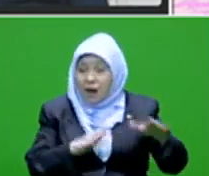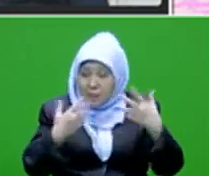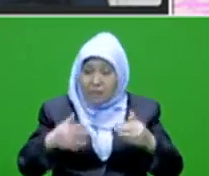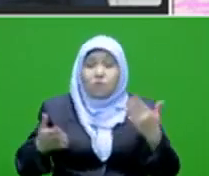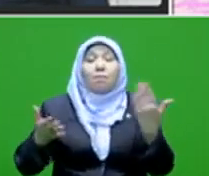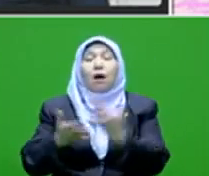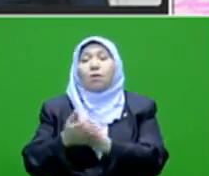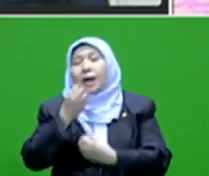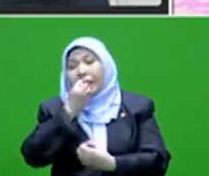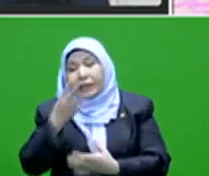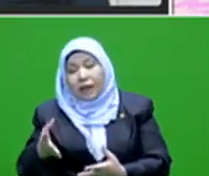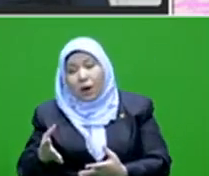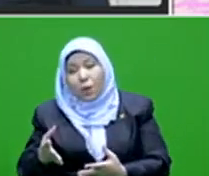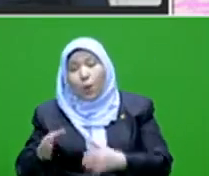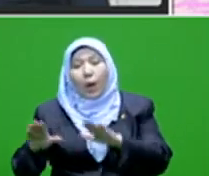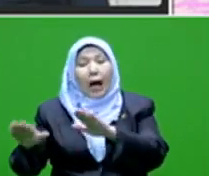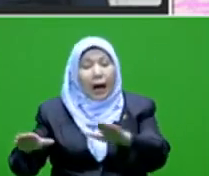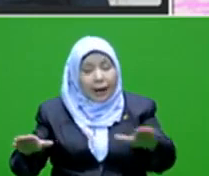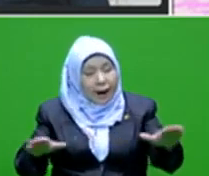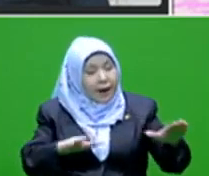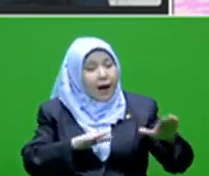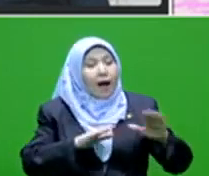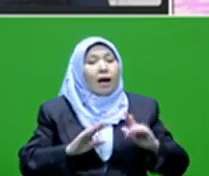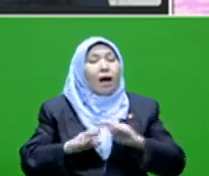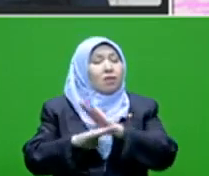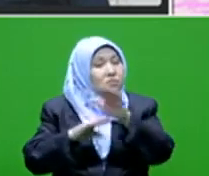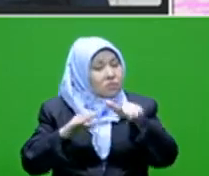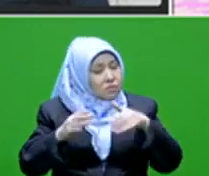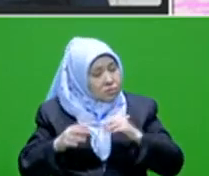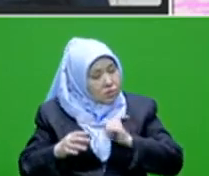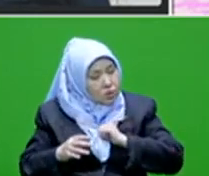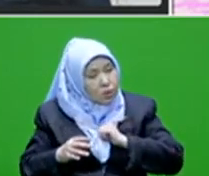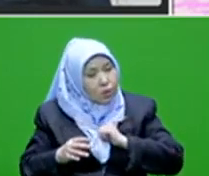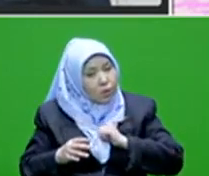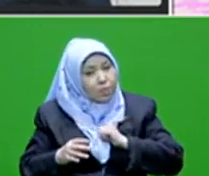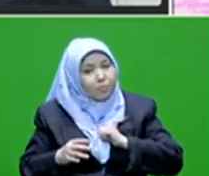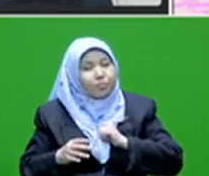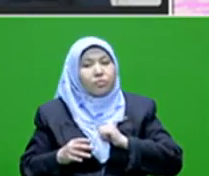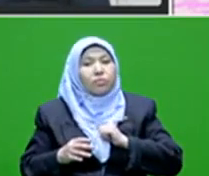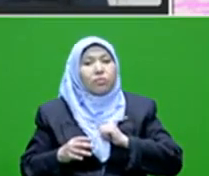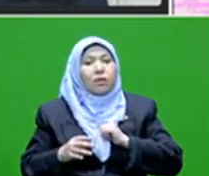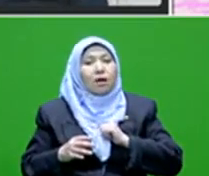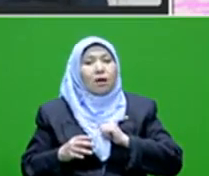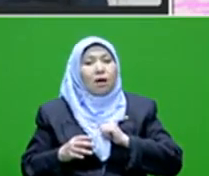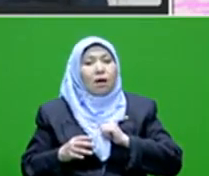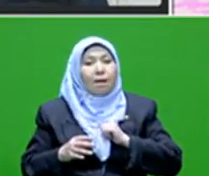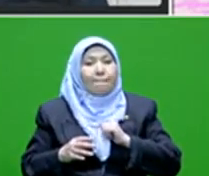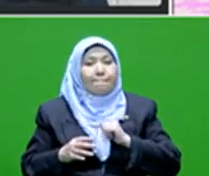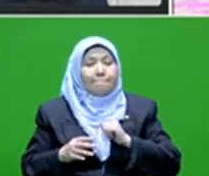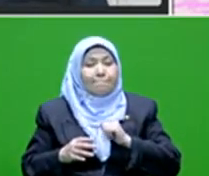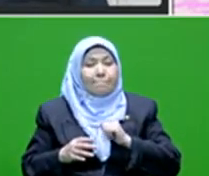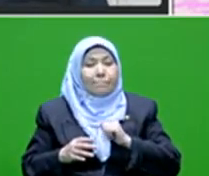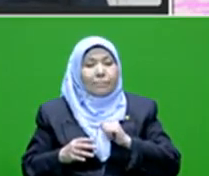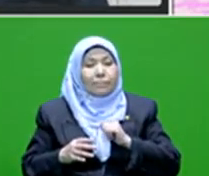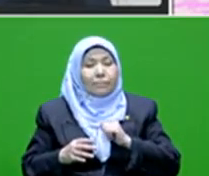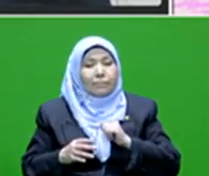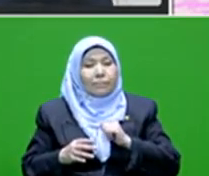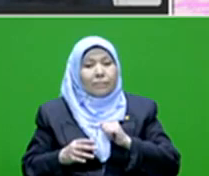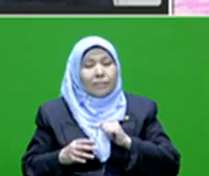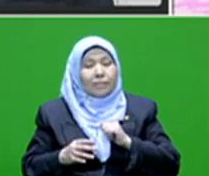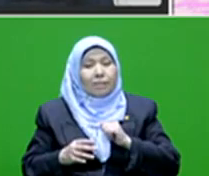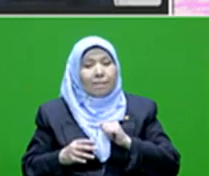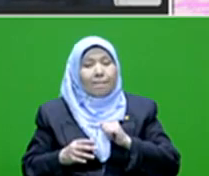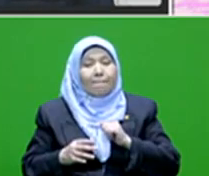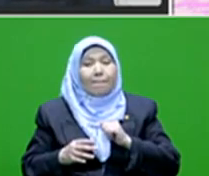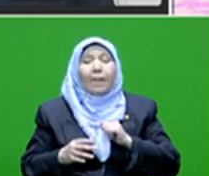dihabak dekat mereka. Wahai anak-anak aku, la tai'asu min rauhillah. Innahu la yai'asu min rauhillah illa al-qawmul